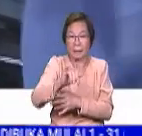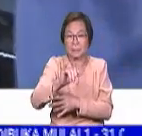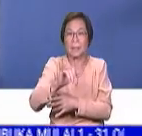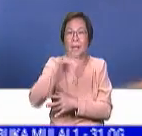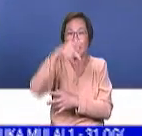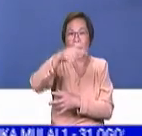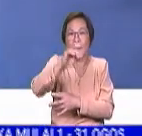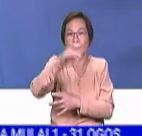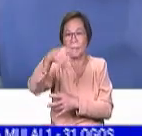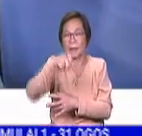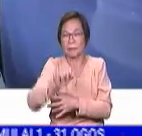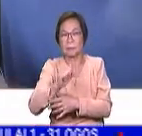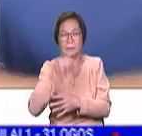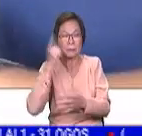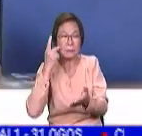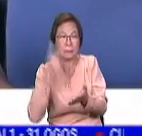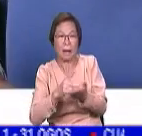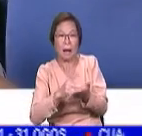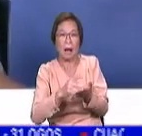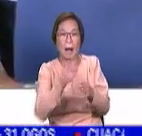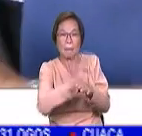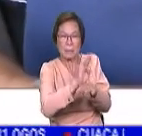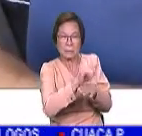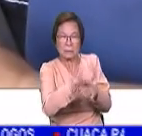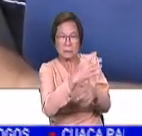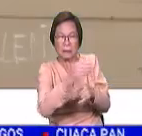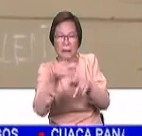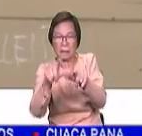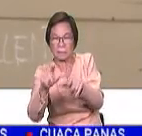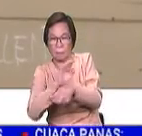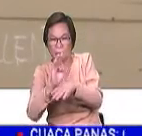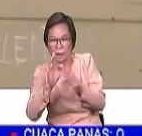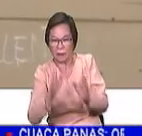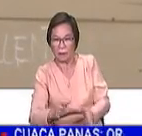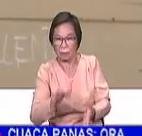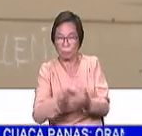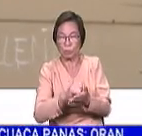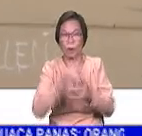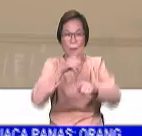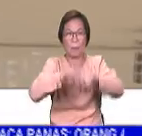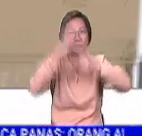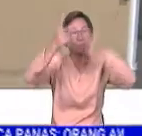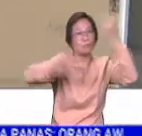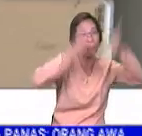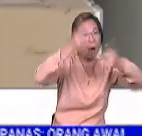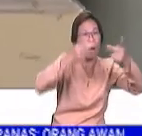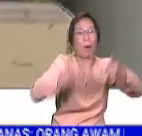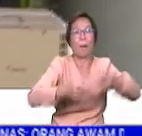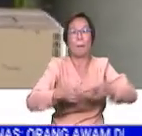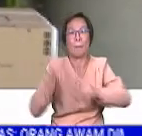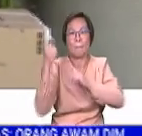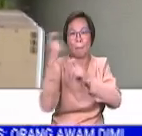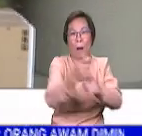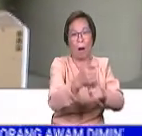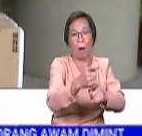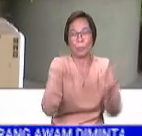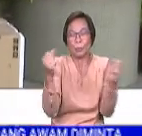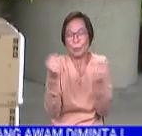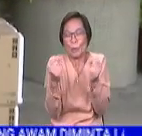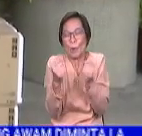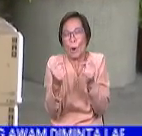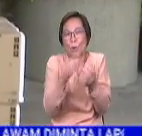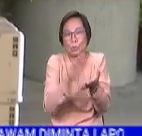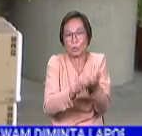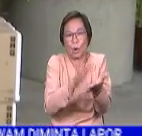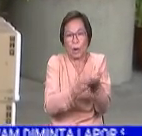mengenal pasti status bangunan dan lesen peniaga terlibat ketika tinjauan Bro juga sempat menyampaikan empat unit penghawa dingin